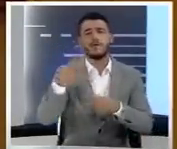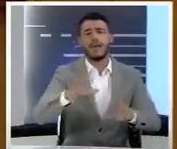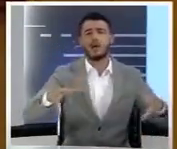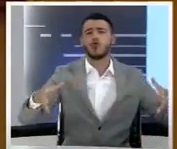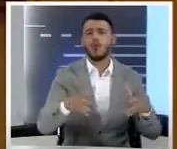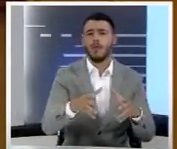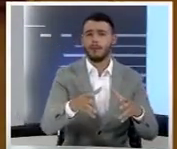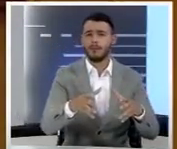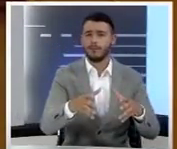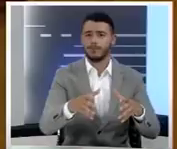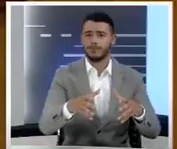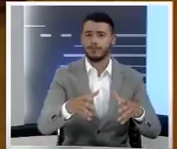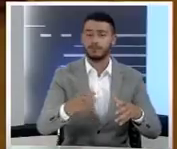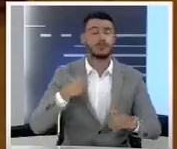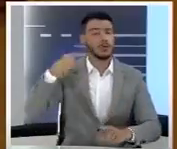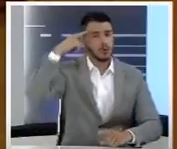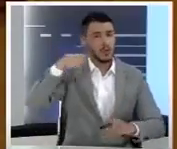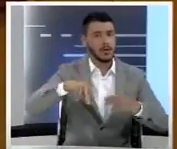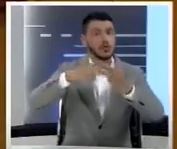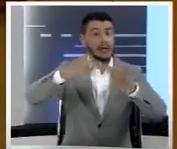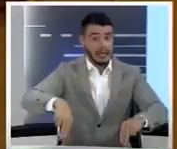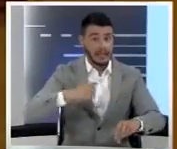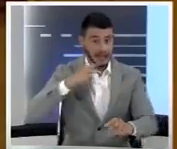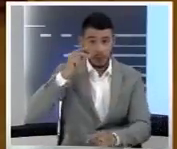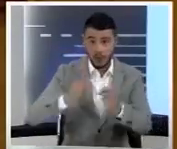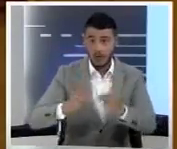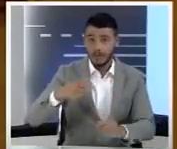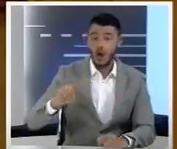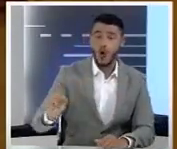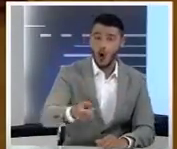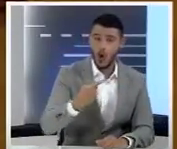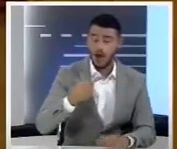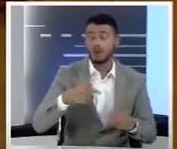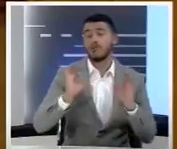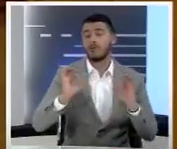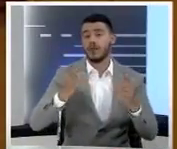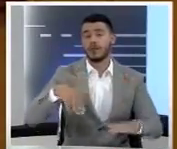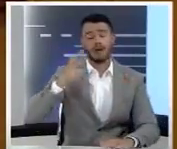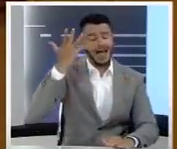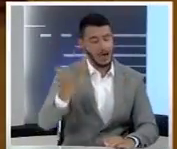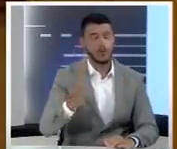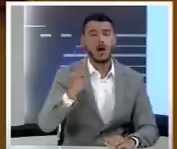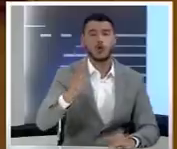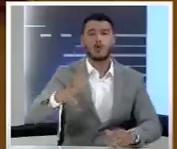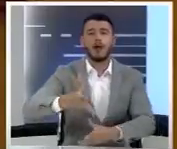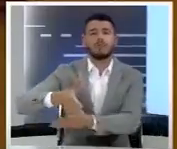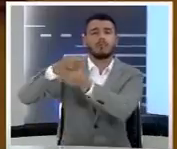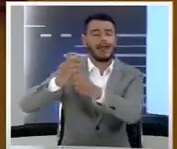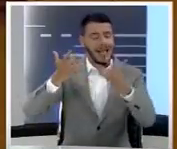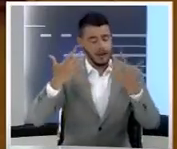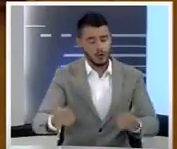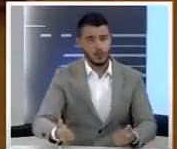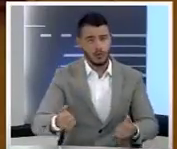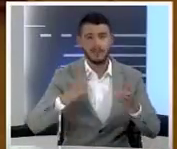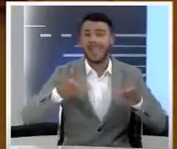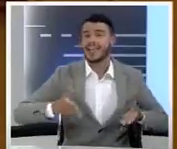Λύθηκαν τα προβλήματα. Όλα. Προφανώς όχι. Η έξοδος από τα μνημόνια,